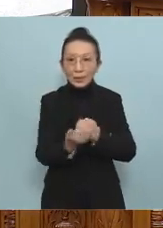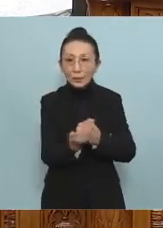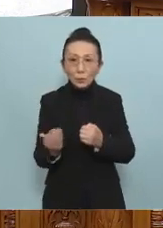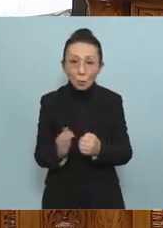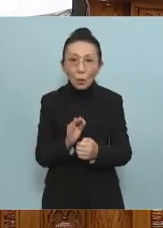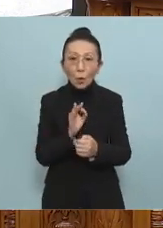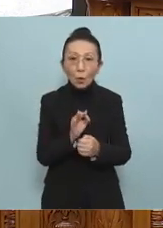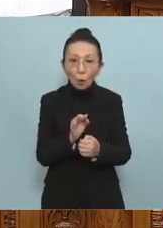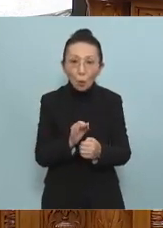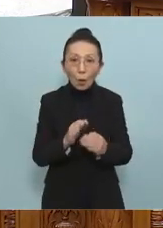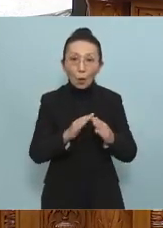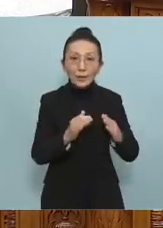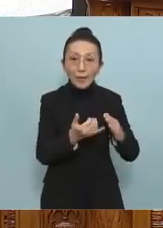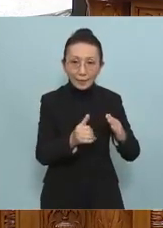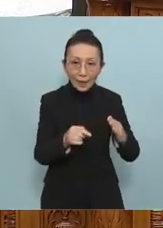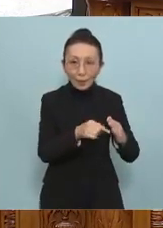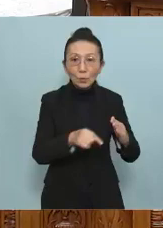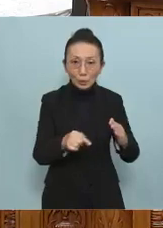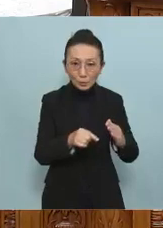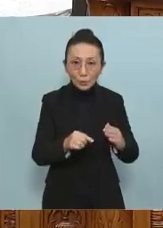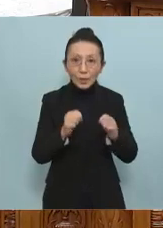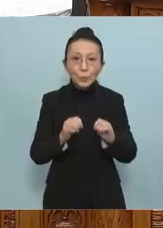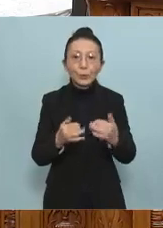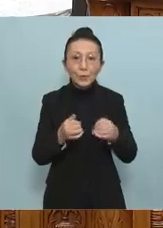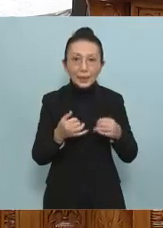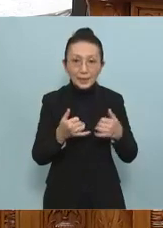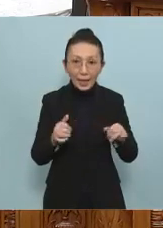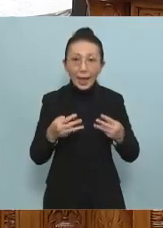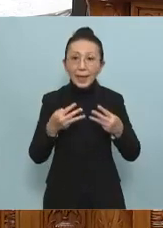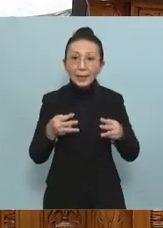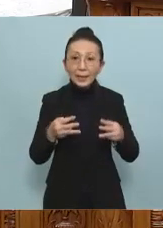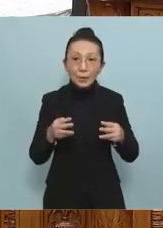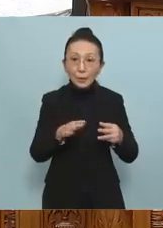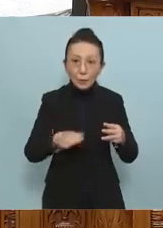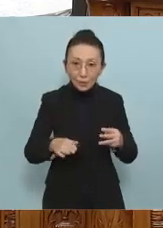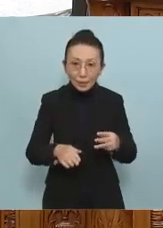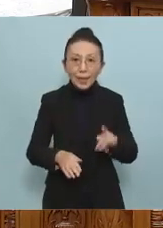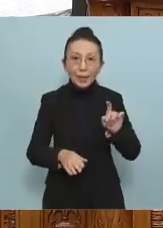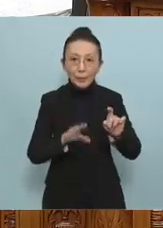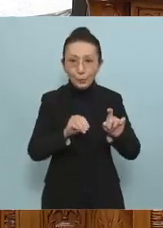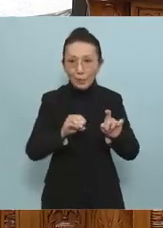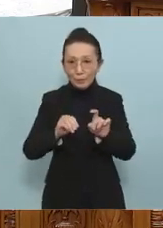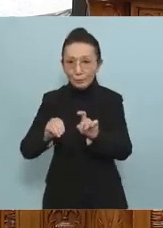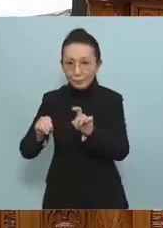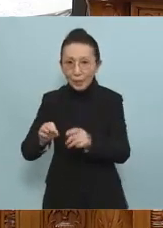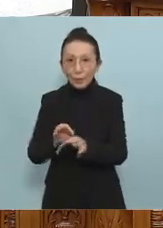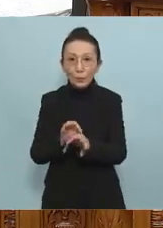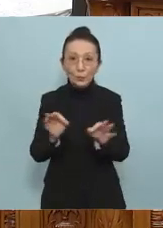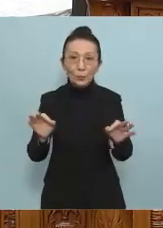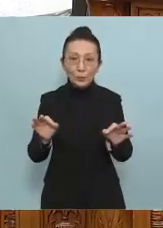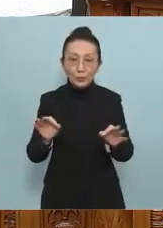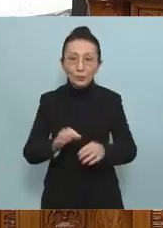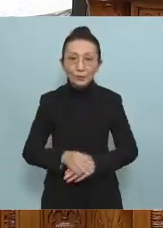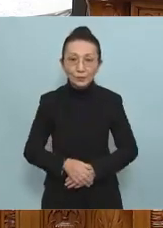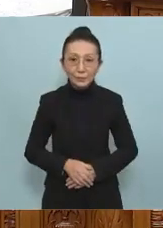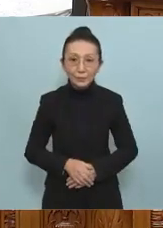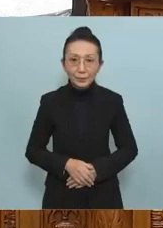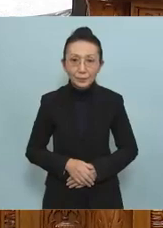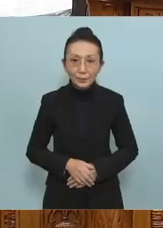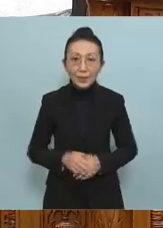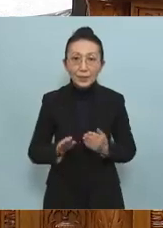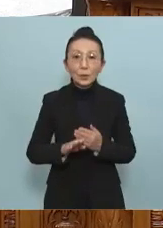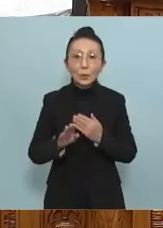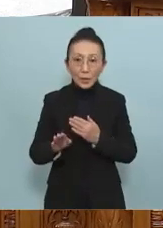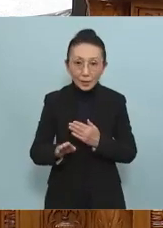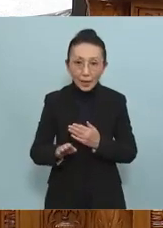む住民税非課税世帯に対して、10万円を給付することとしています。その上で、本